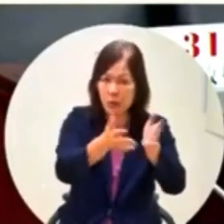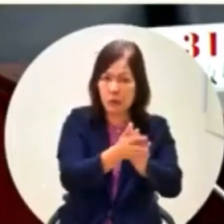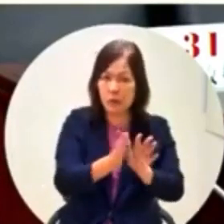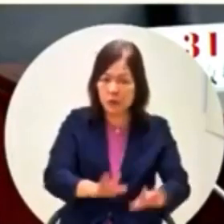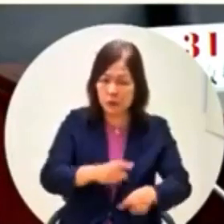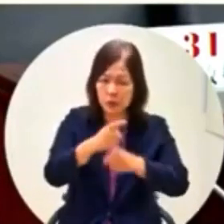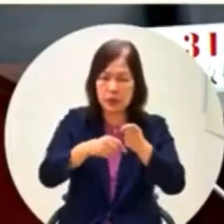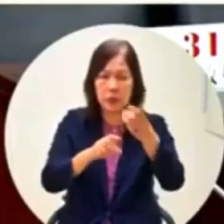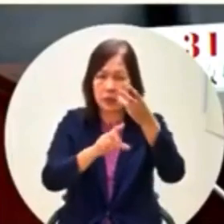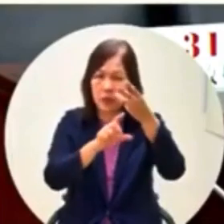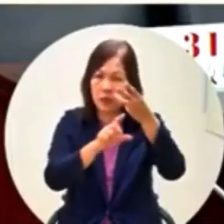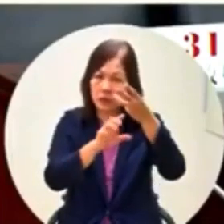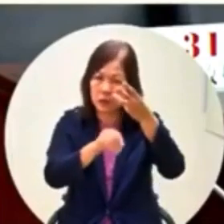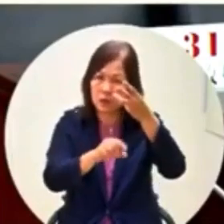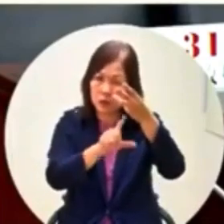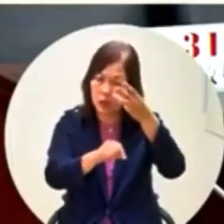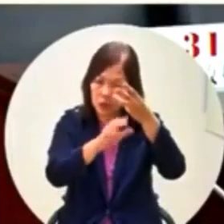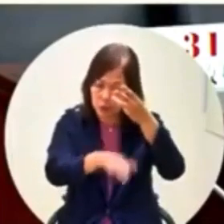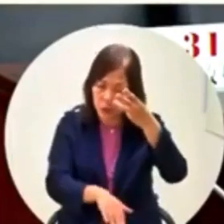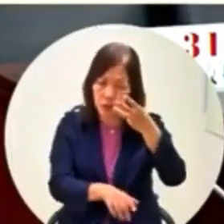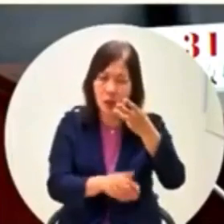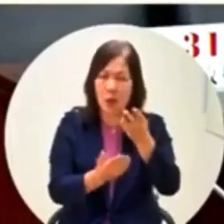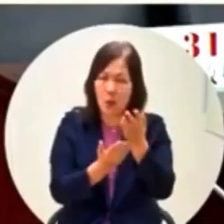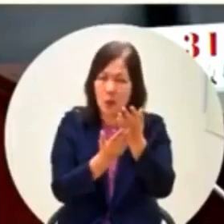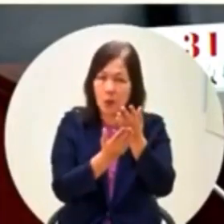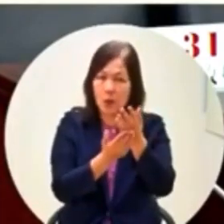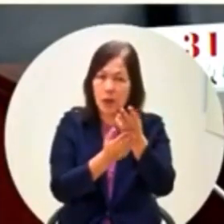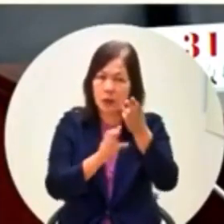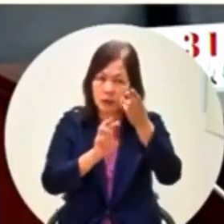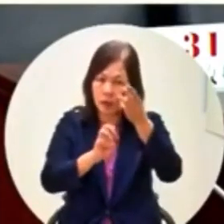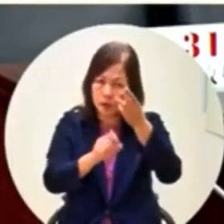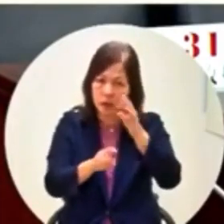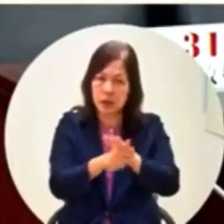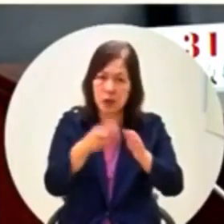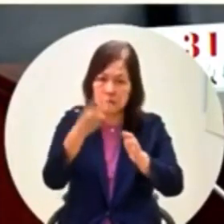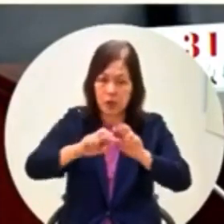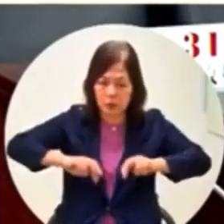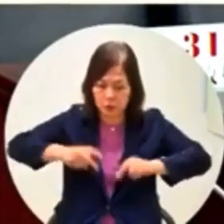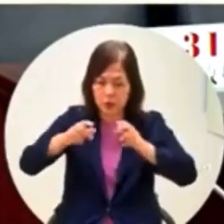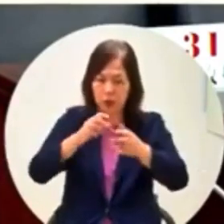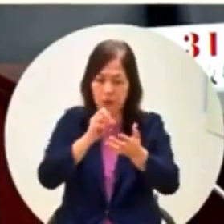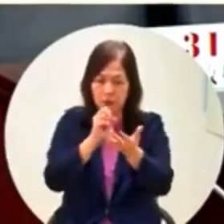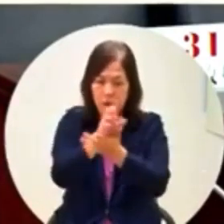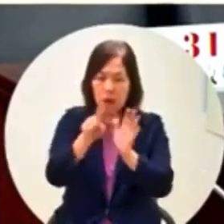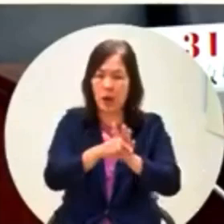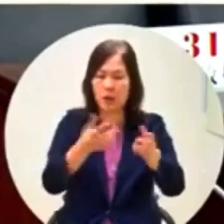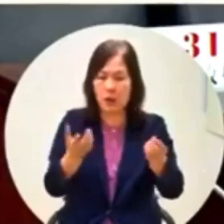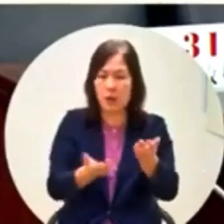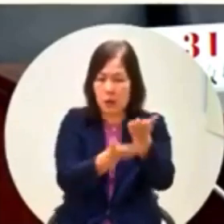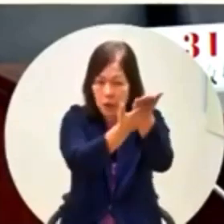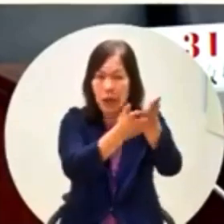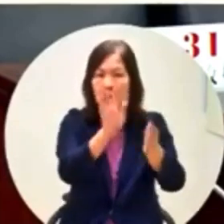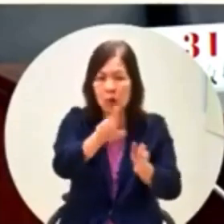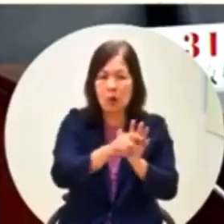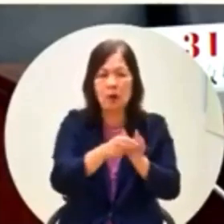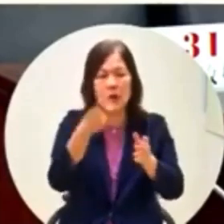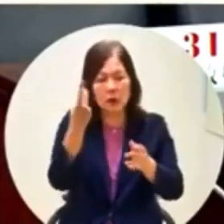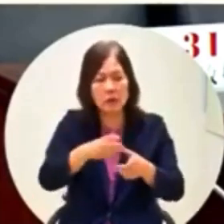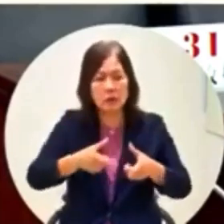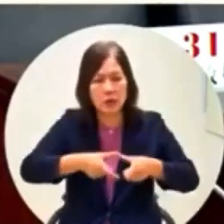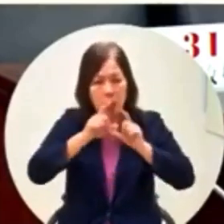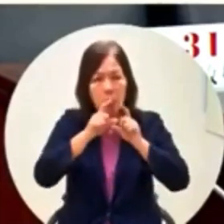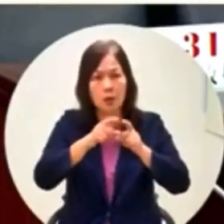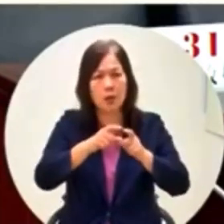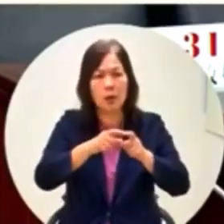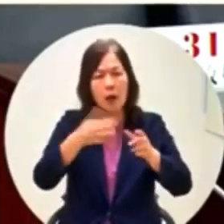3月30号又送3月31号又针对修正报告来送交通部，可是还没有接到交通部的答